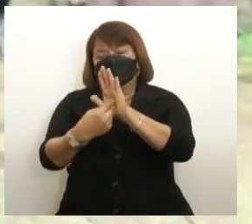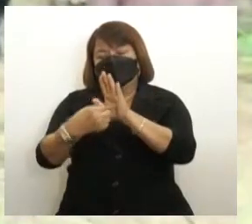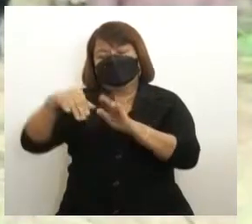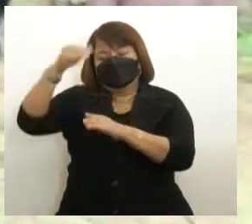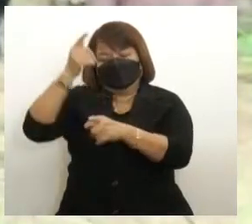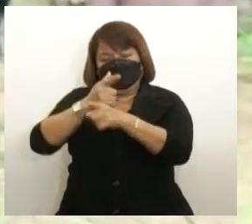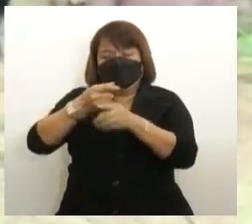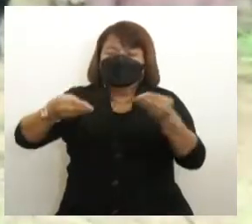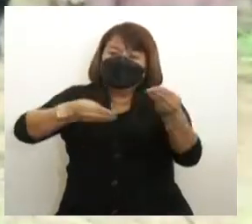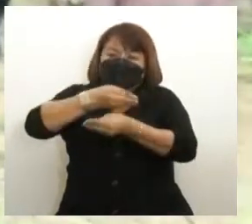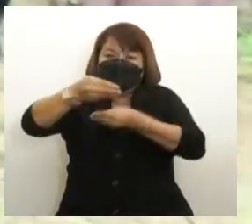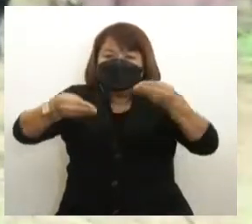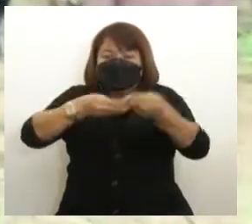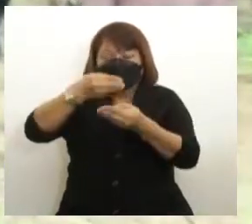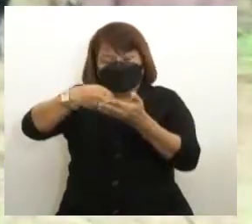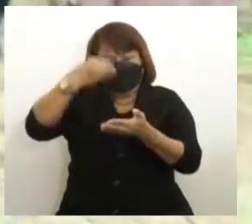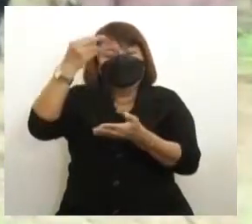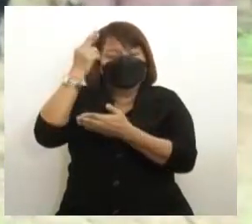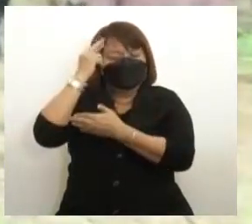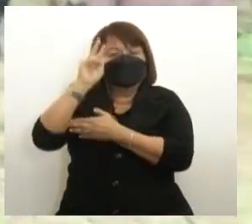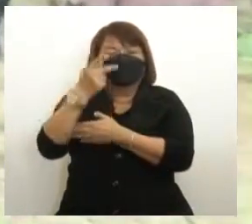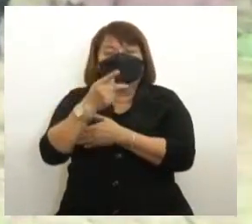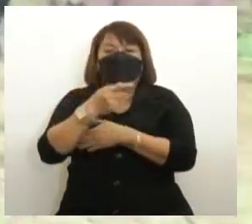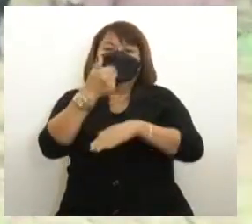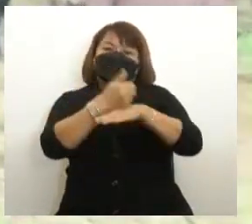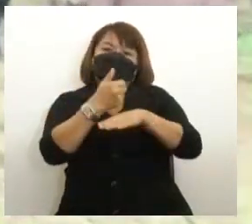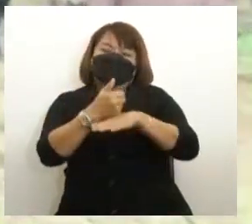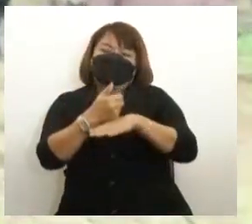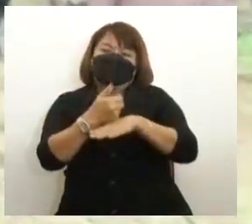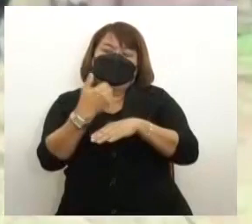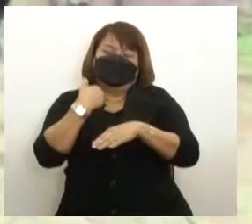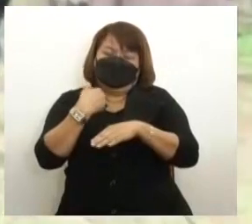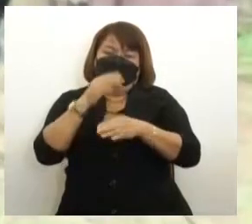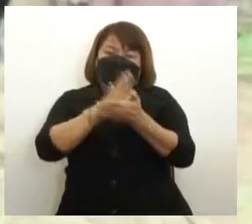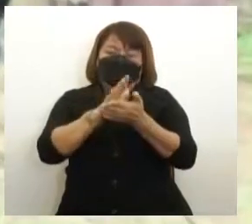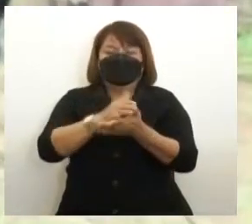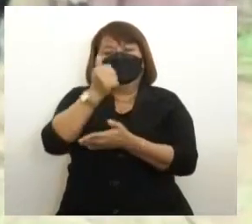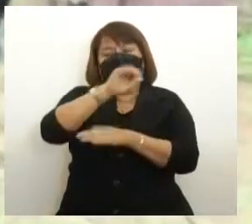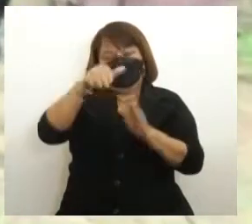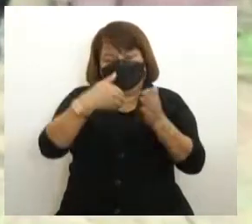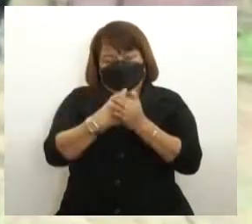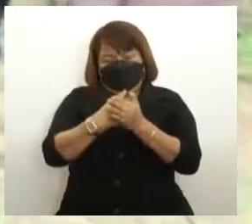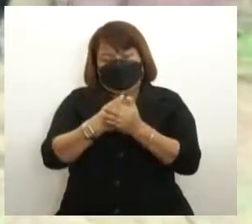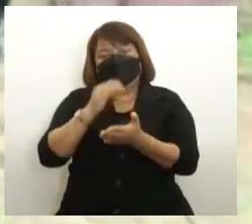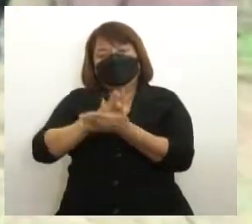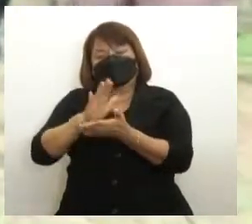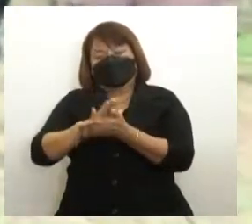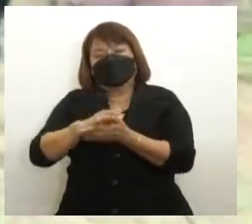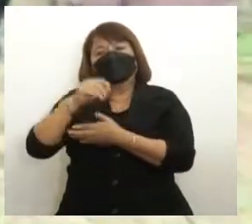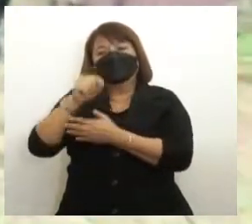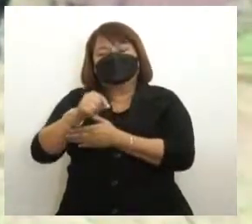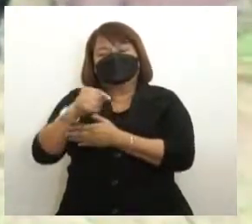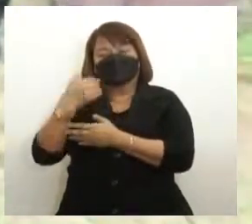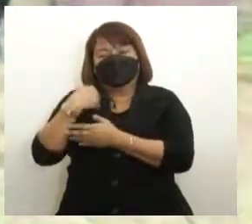นเรียนรู้กันที่วันนี้มาท่านผู้ในการครับมีดีทุกโรงนะครับวันนี้ครับนาวังสวิทย์ที่เรายังไม่เ